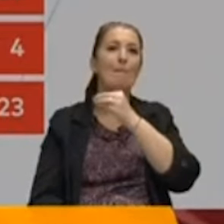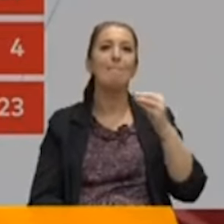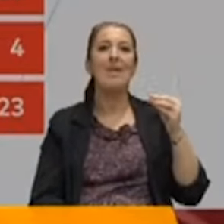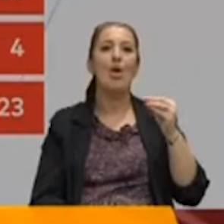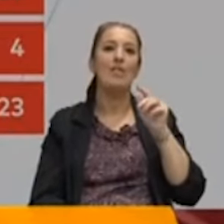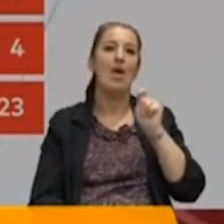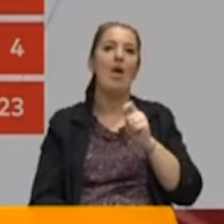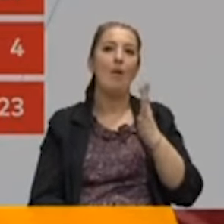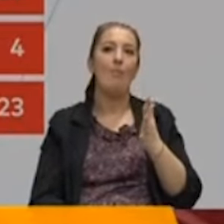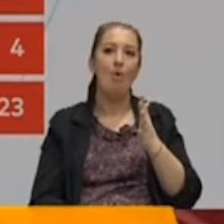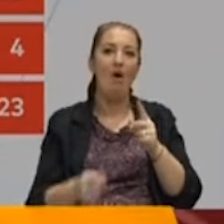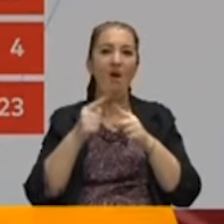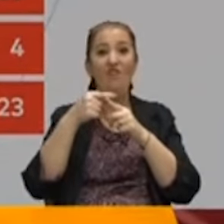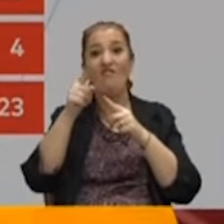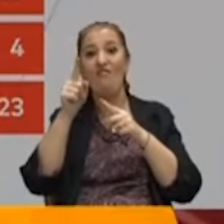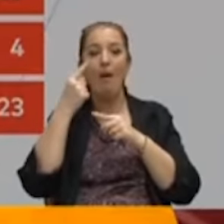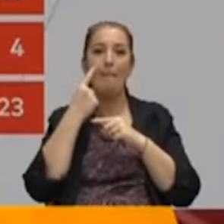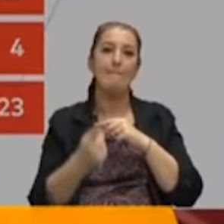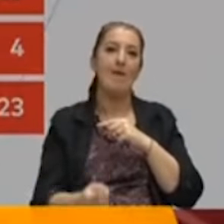yaptırıyoruz. Aradaki farka bakın.